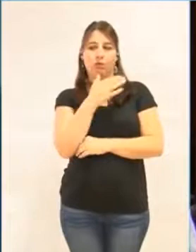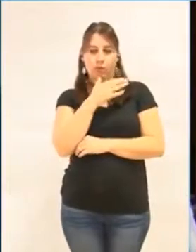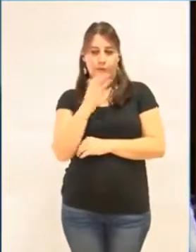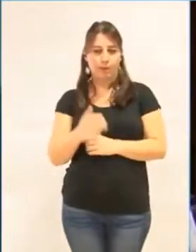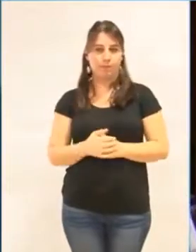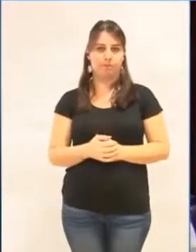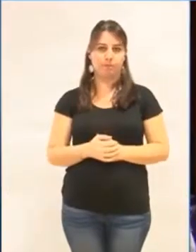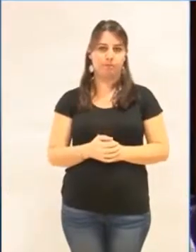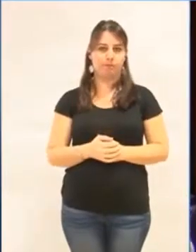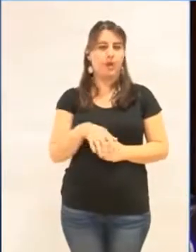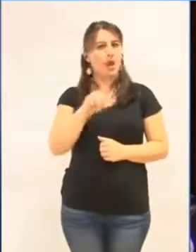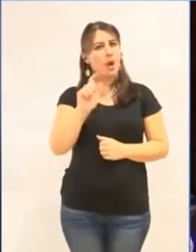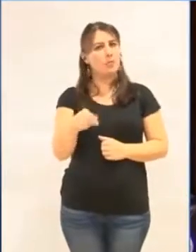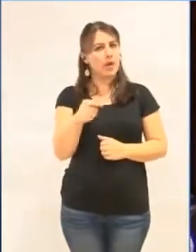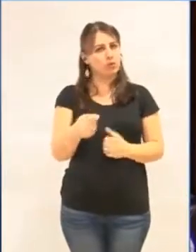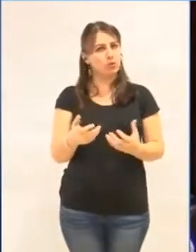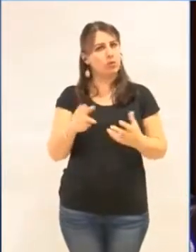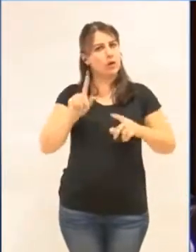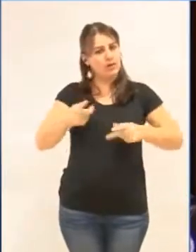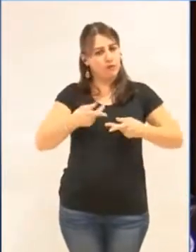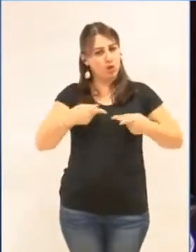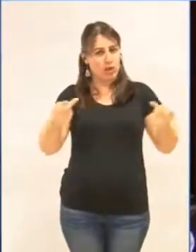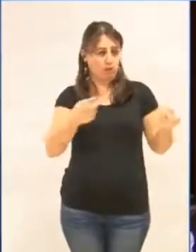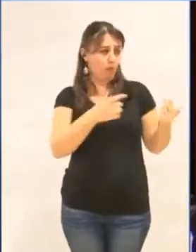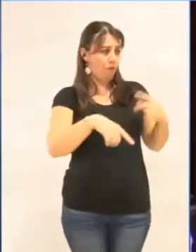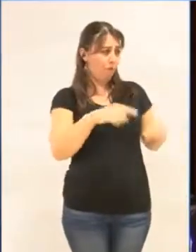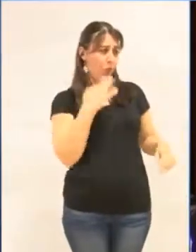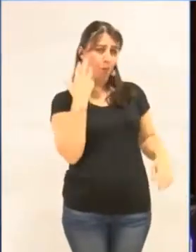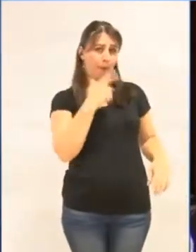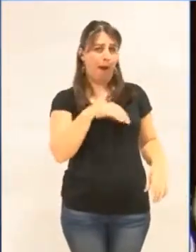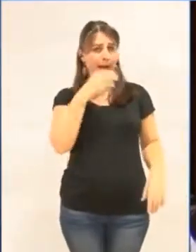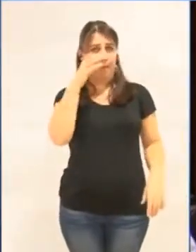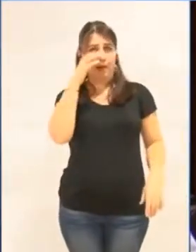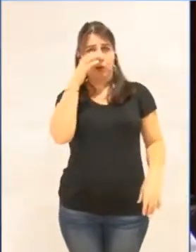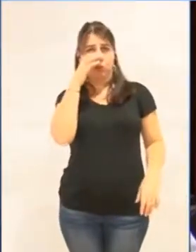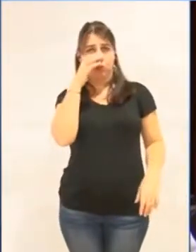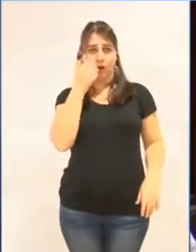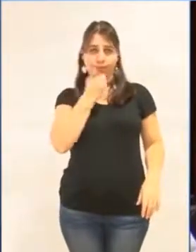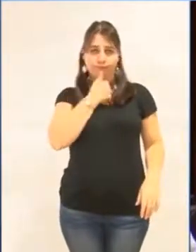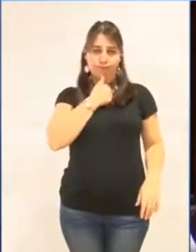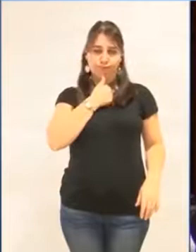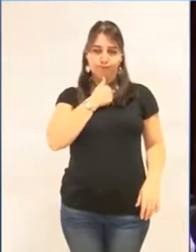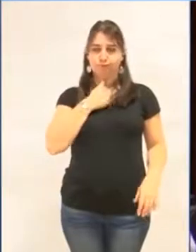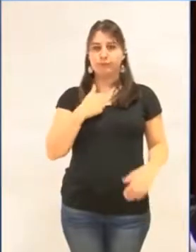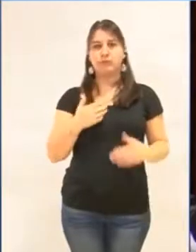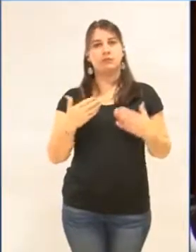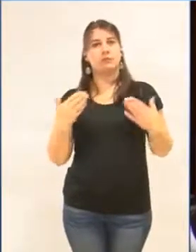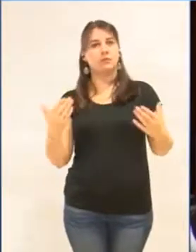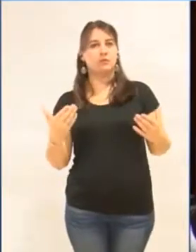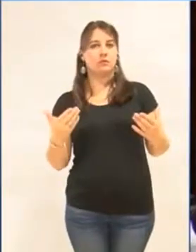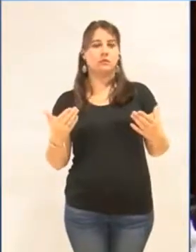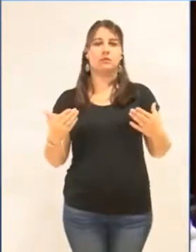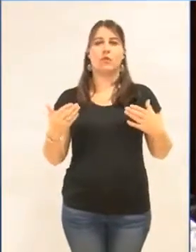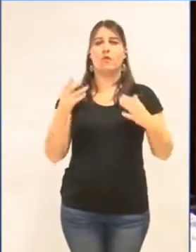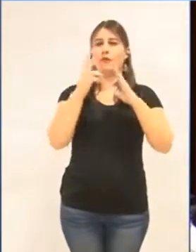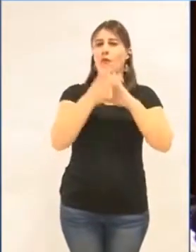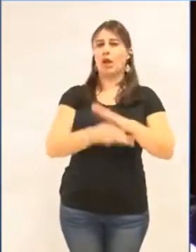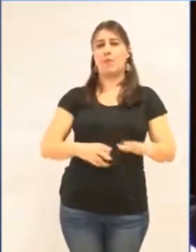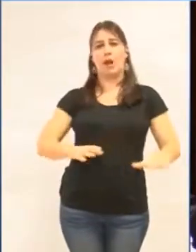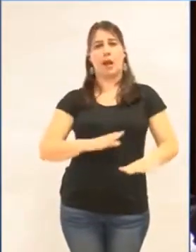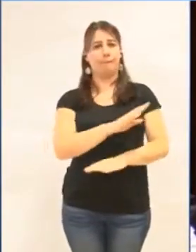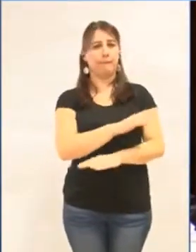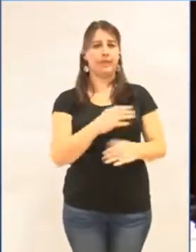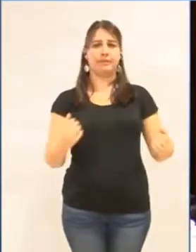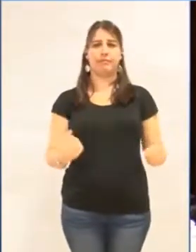de le dire, même si c'est désagréable à entendre pour vous, ce qui a été une partie de vos éléments de langage